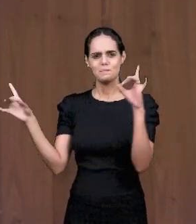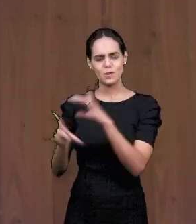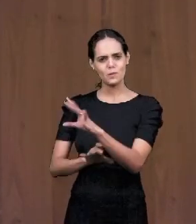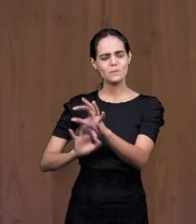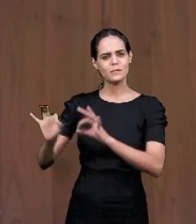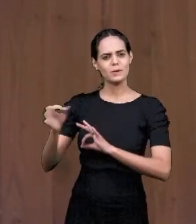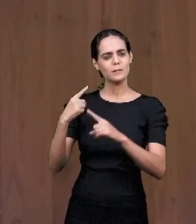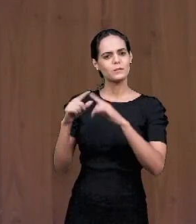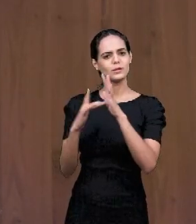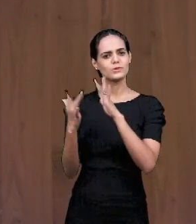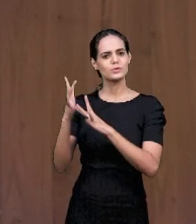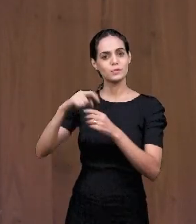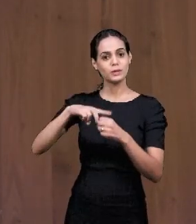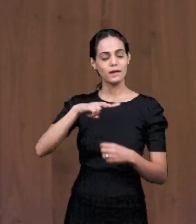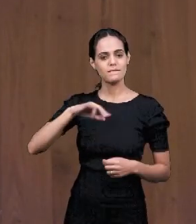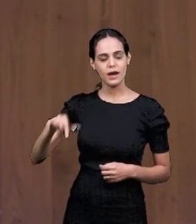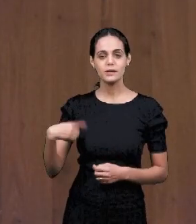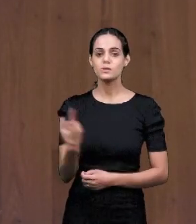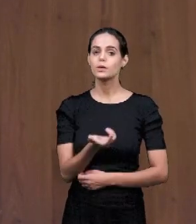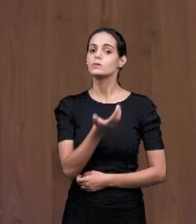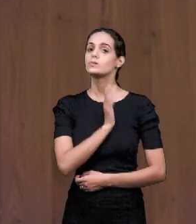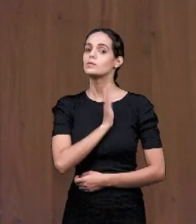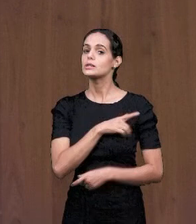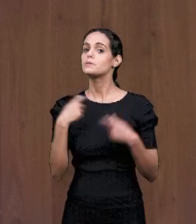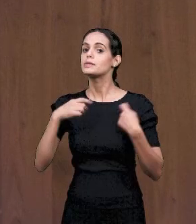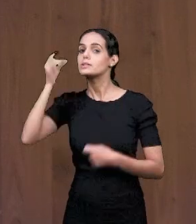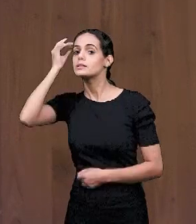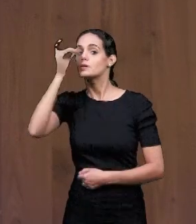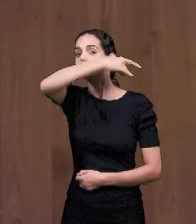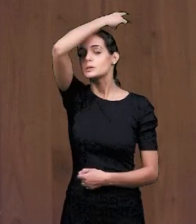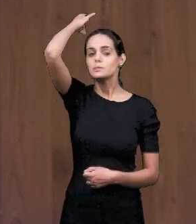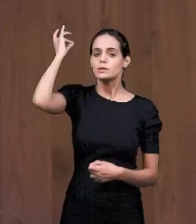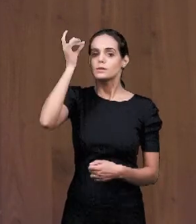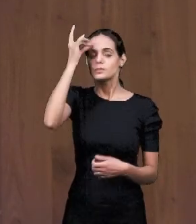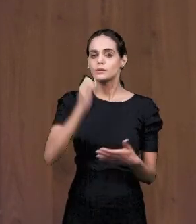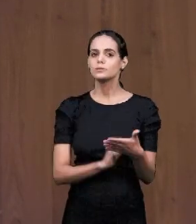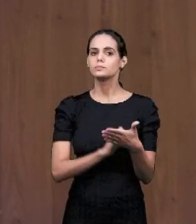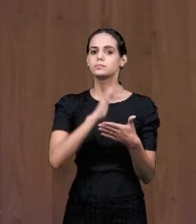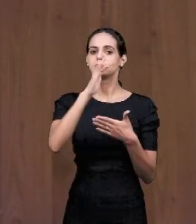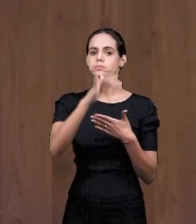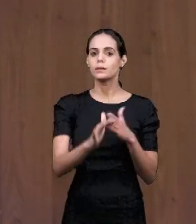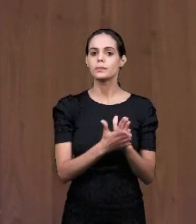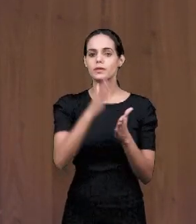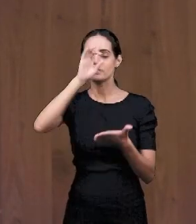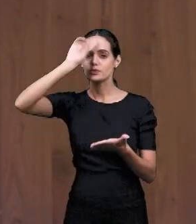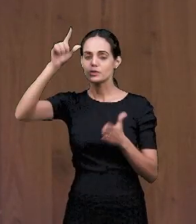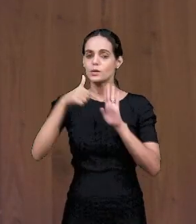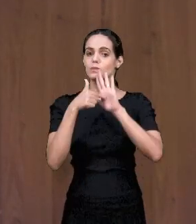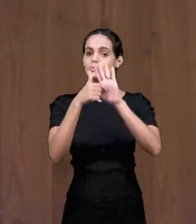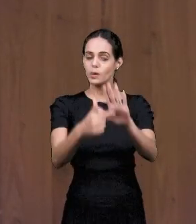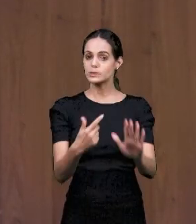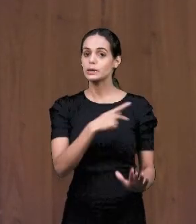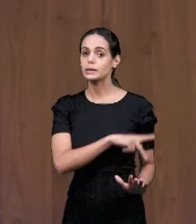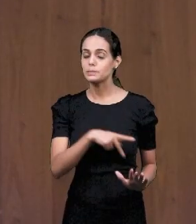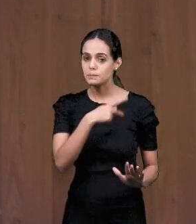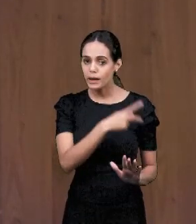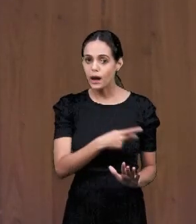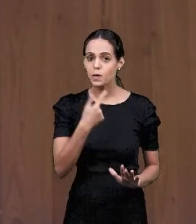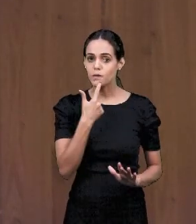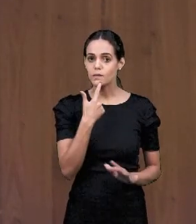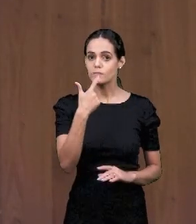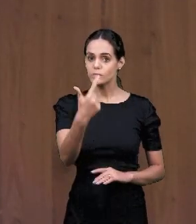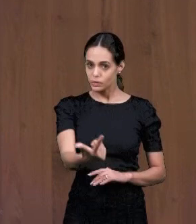que Jésus va revenir. Et notre cœur doit être rempli du Saint-Esprit. La parole dit,